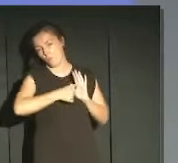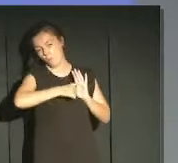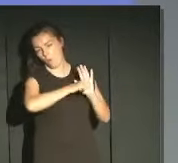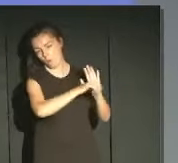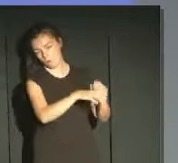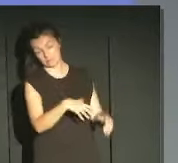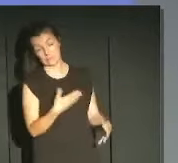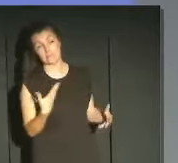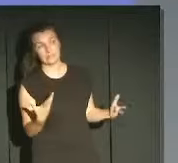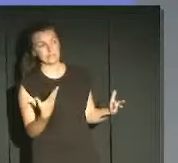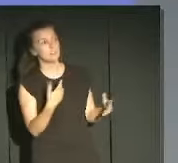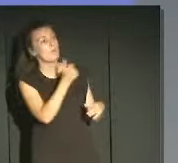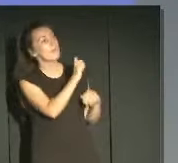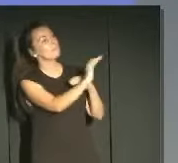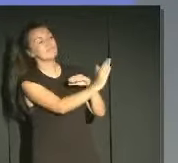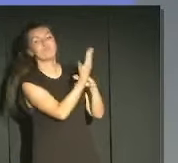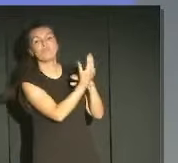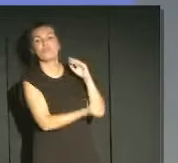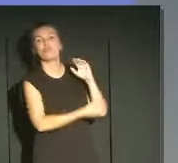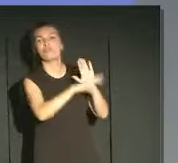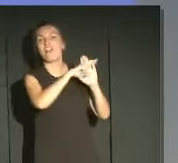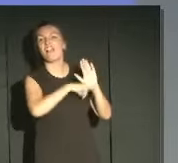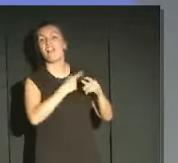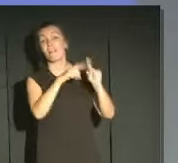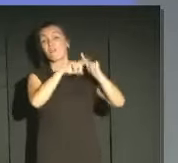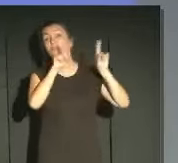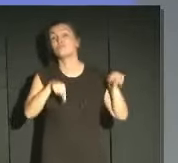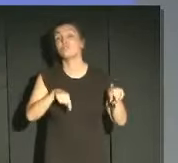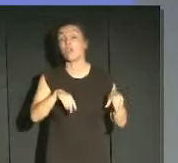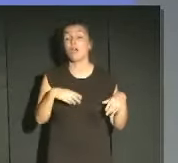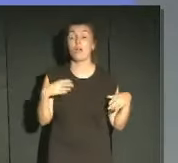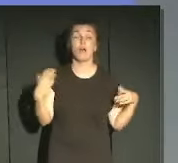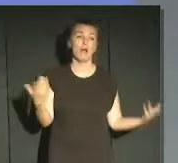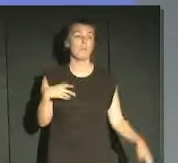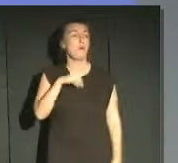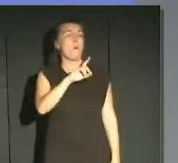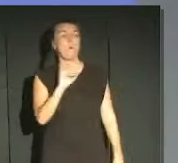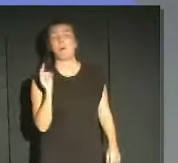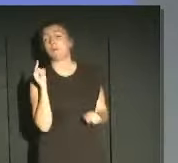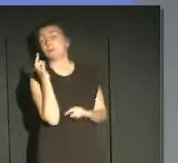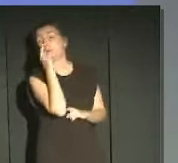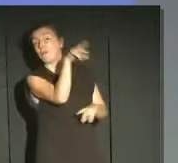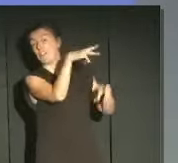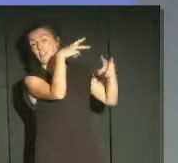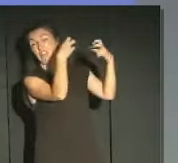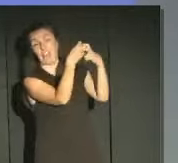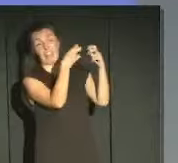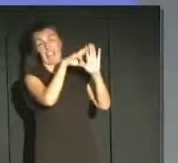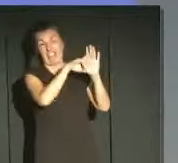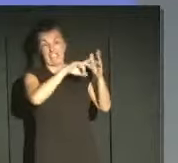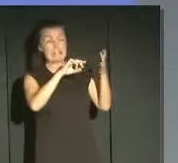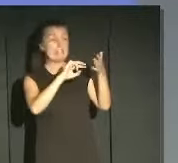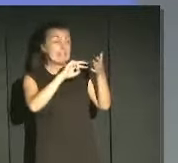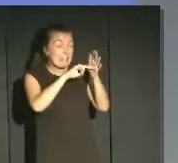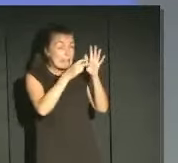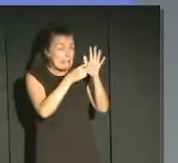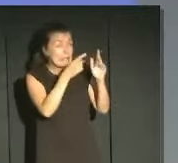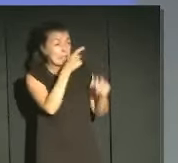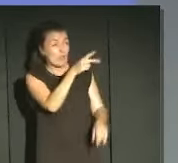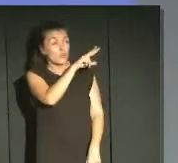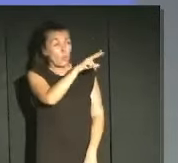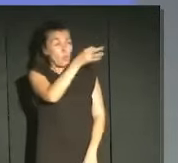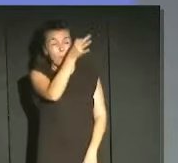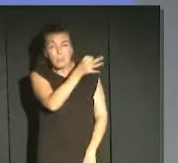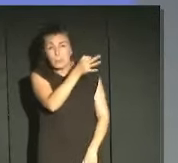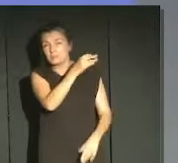il nous présentait les nouvelles règles budgétaires alors tout ça c'est loin c'est à Bruxelles c'est des règles ultra technique 3 % de déficit